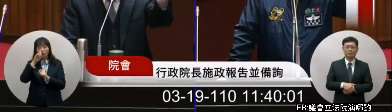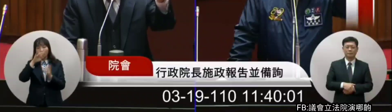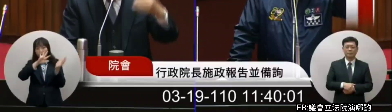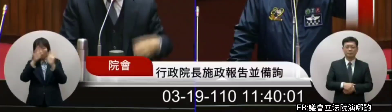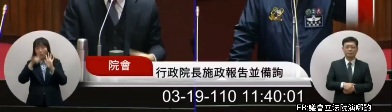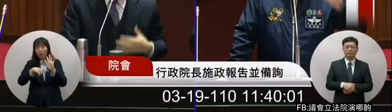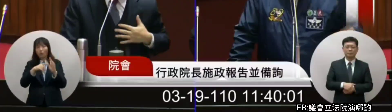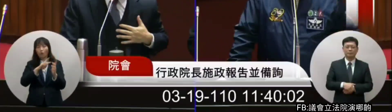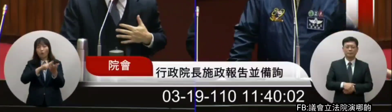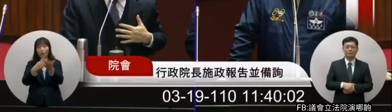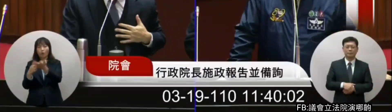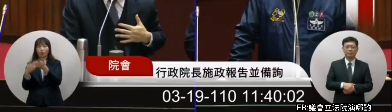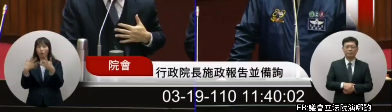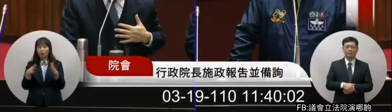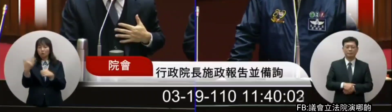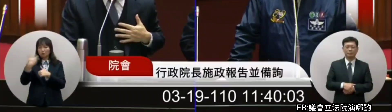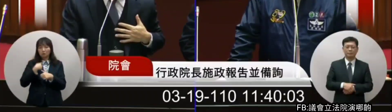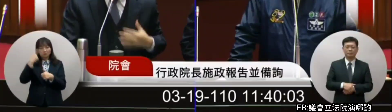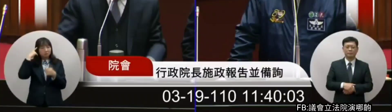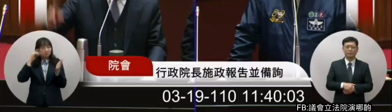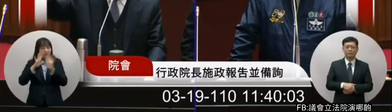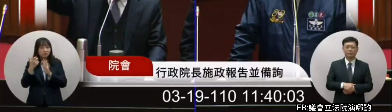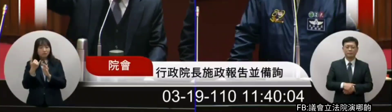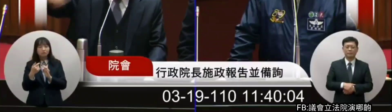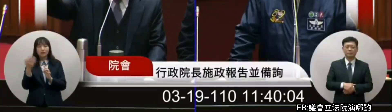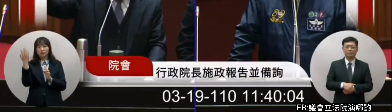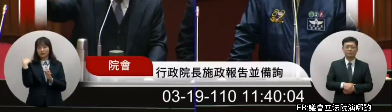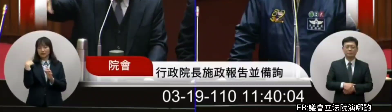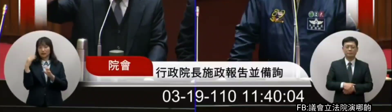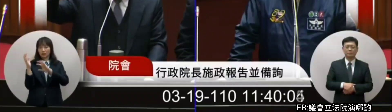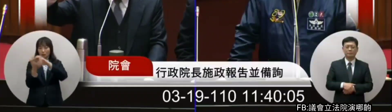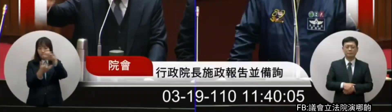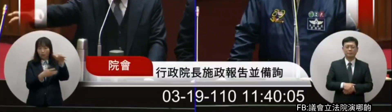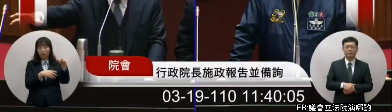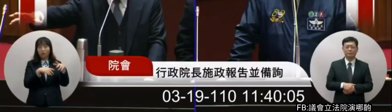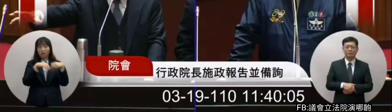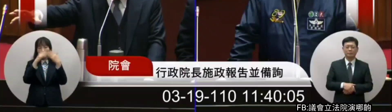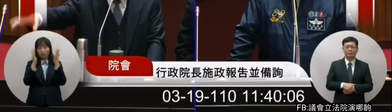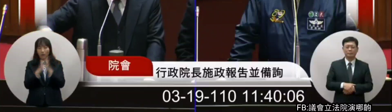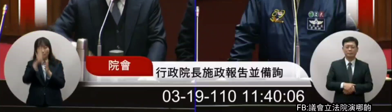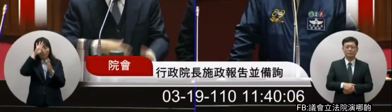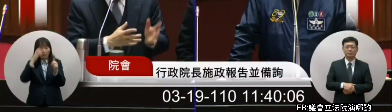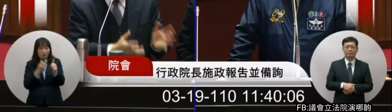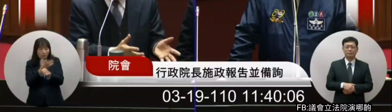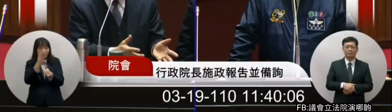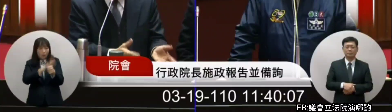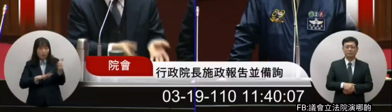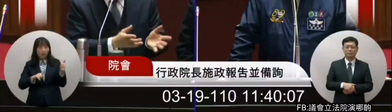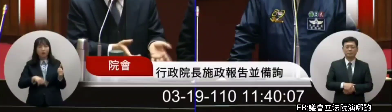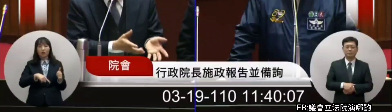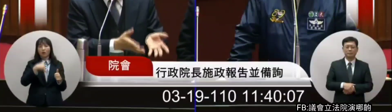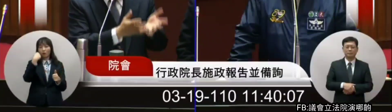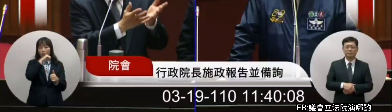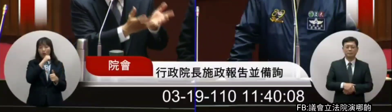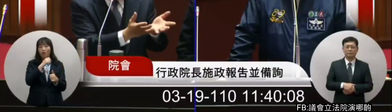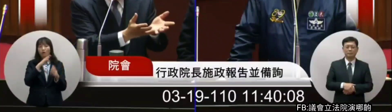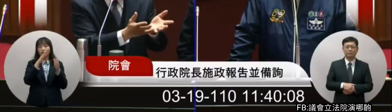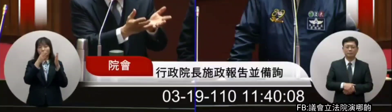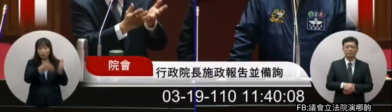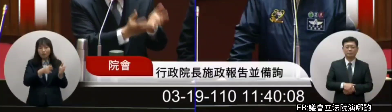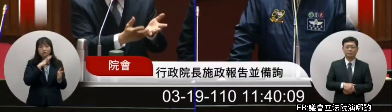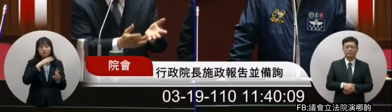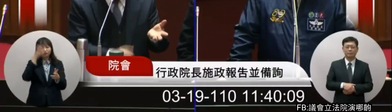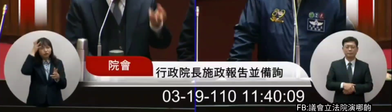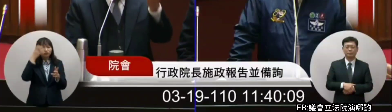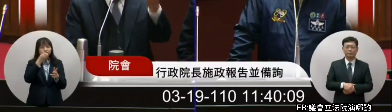样的情形，如果你问我感想，我是觉得，当全世界都受疫情冲击，台湾却为了吃鲑